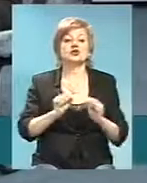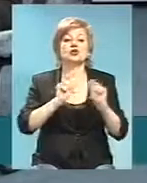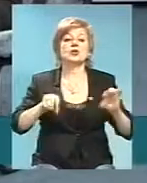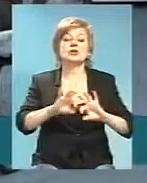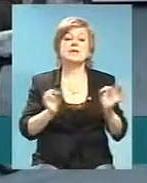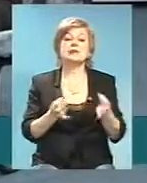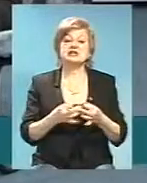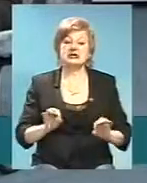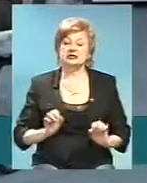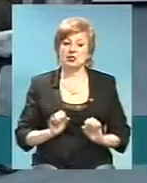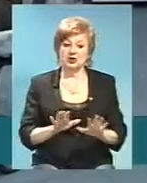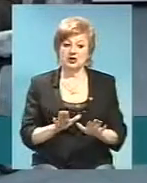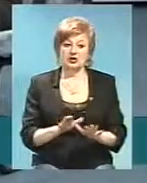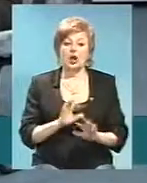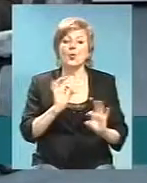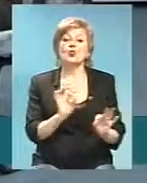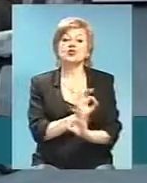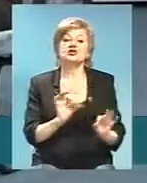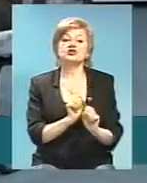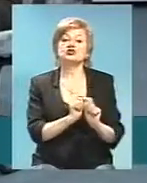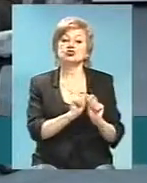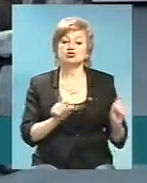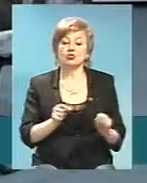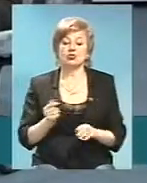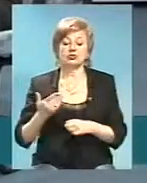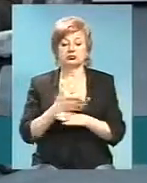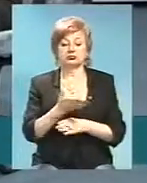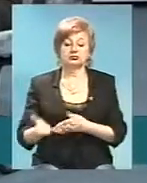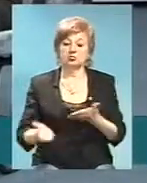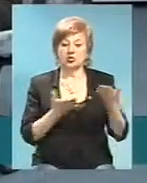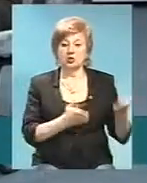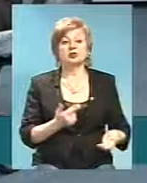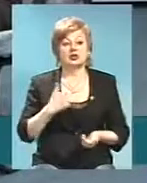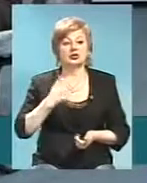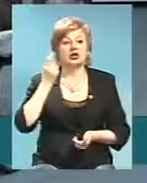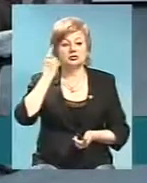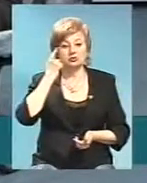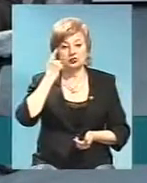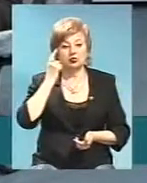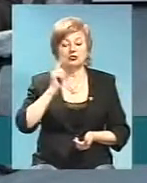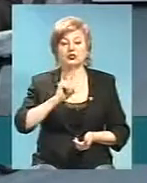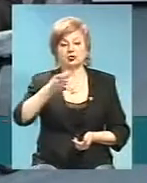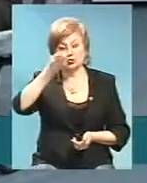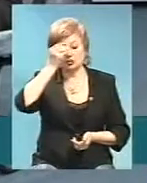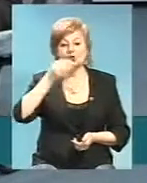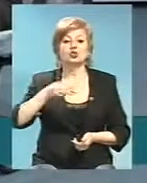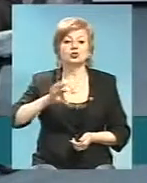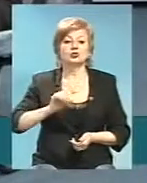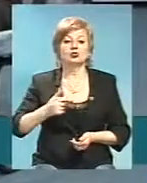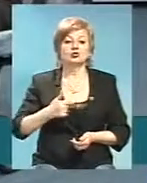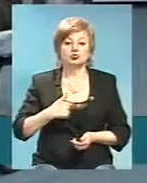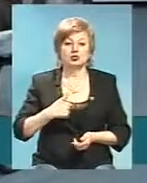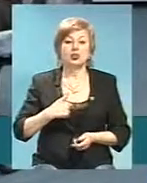мистецьких закладів, це музичні школи, де можуть діти займатися. Тому, я думаю, з урахуванням того, що ми